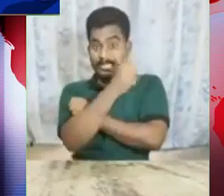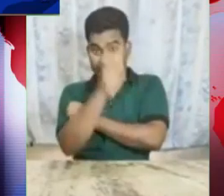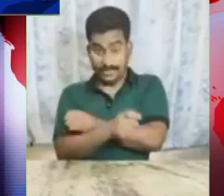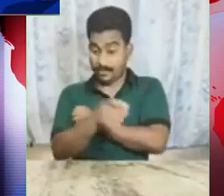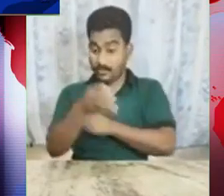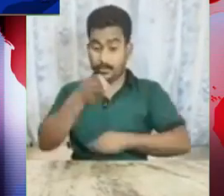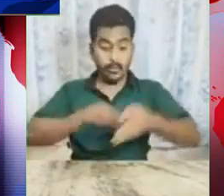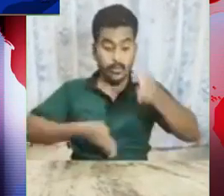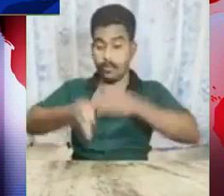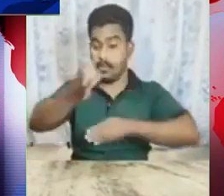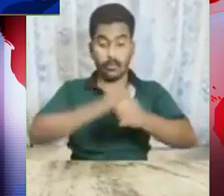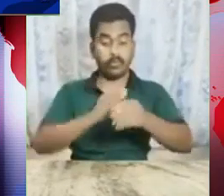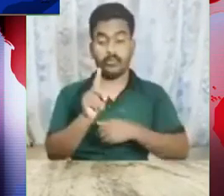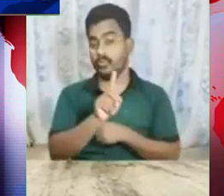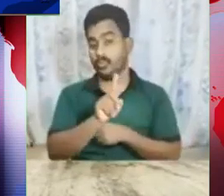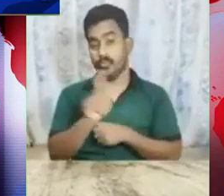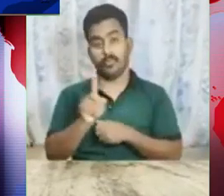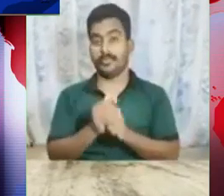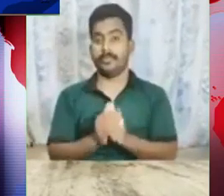IT മേഖലകളിലുള്ളവർ,